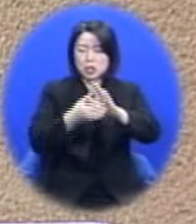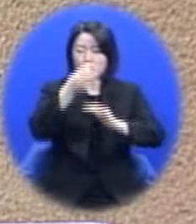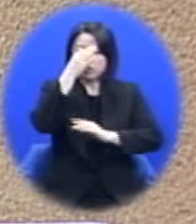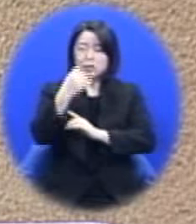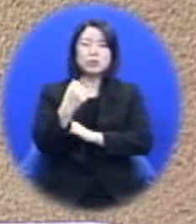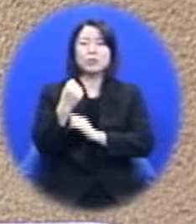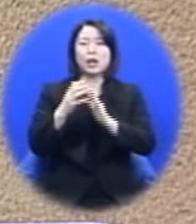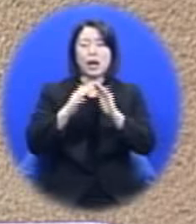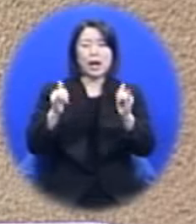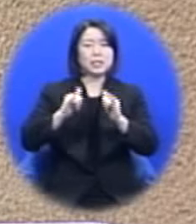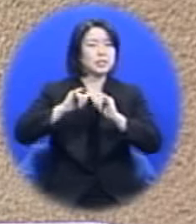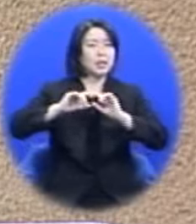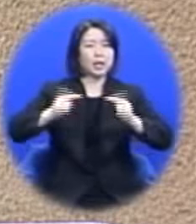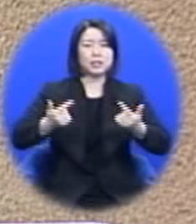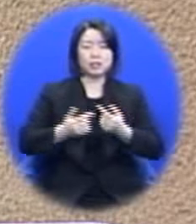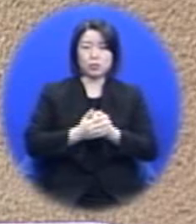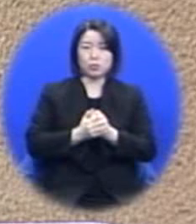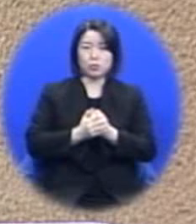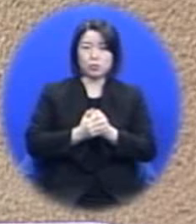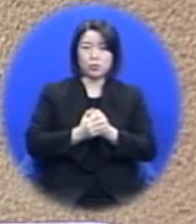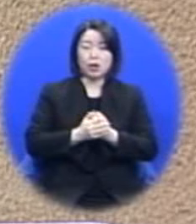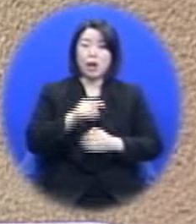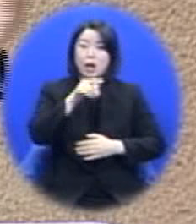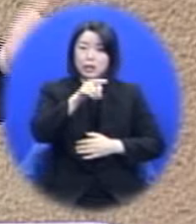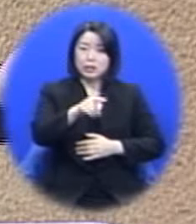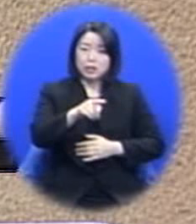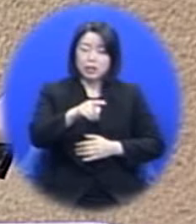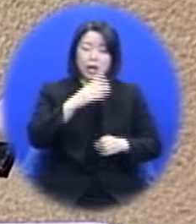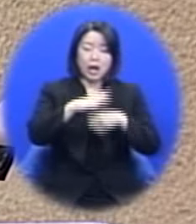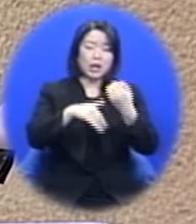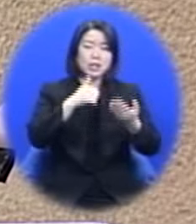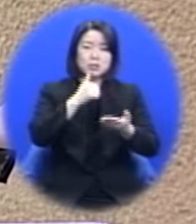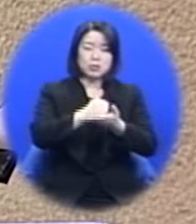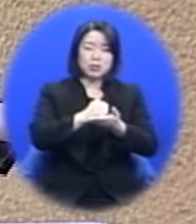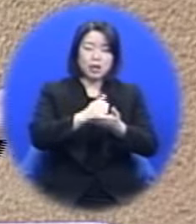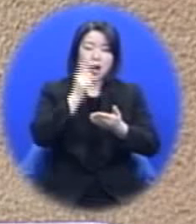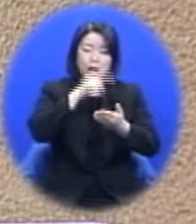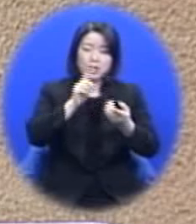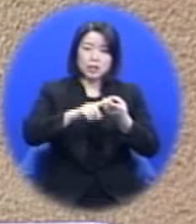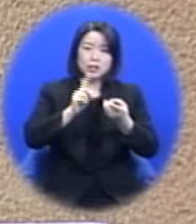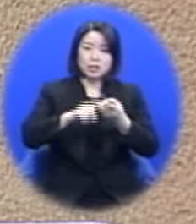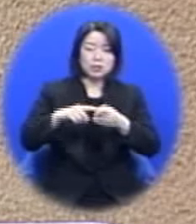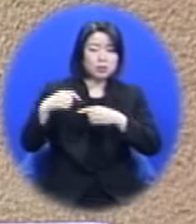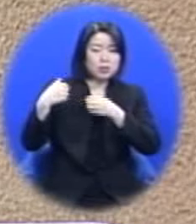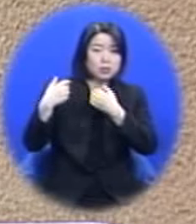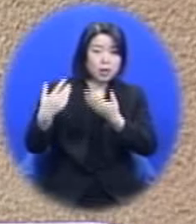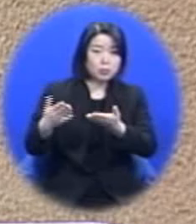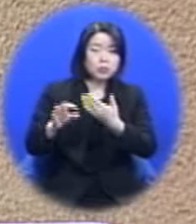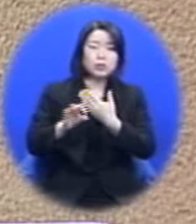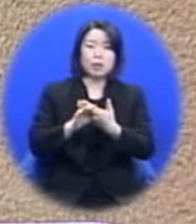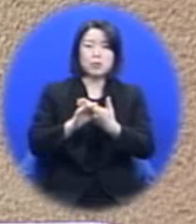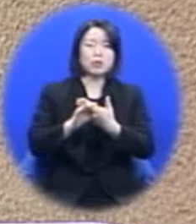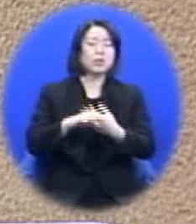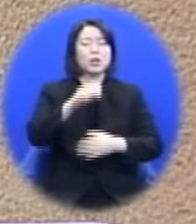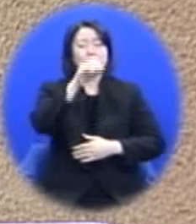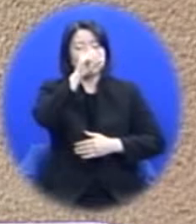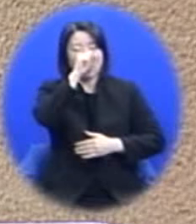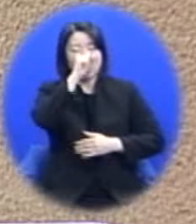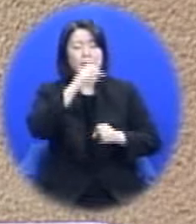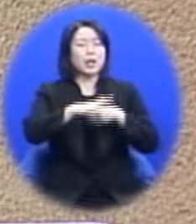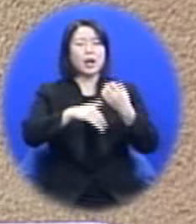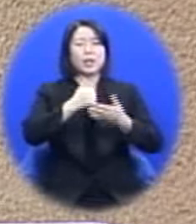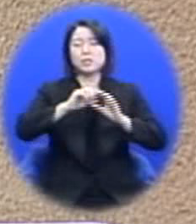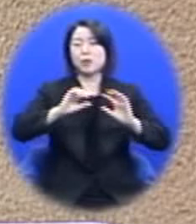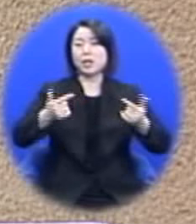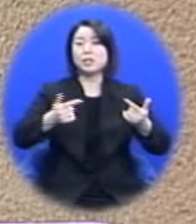있는데도 안 하시고 계시다면 그런 하나님은 선한 하나님이 아니라. 그러니까 무신론자들이 하나님을 믿지 못하겠다고